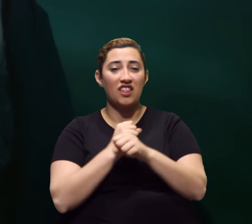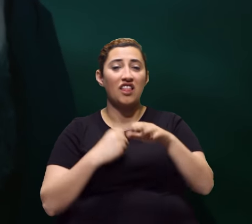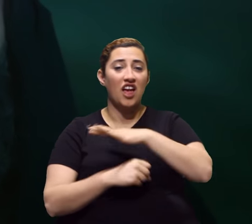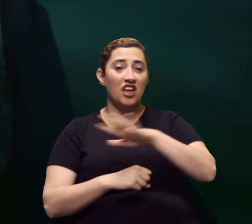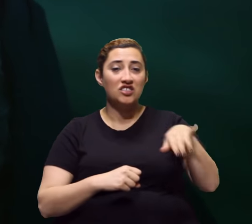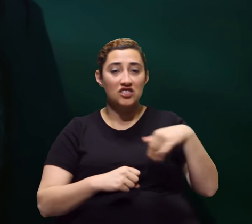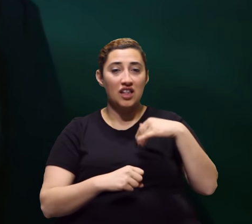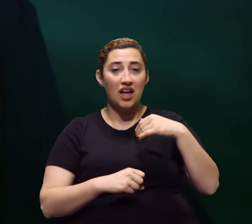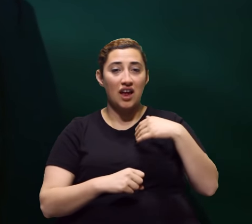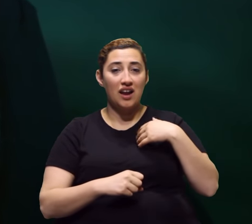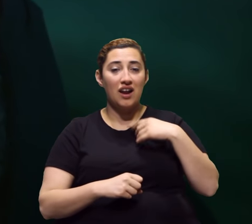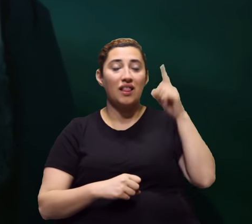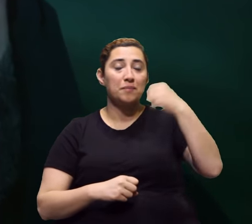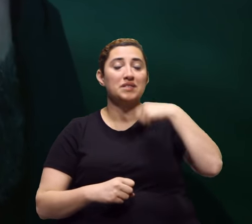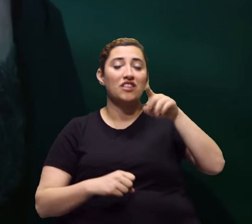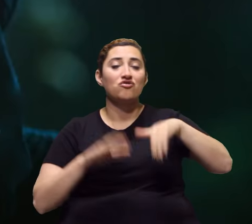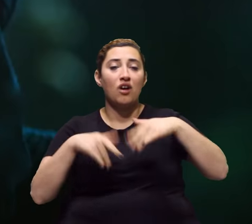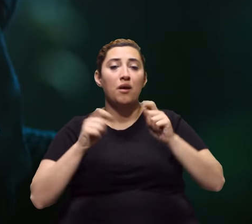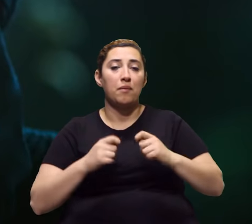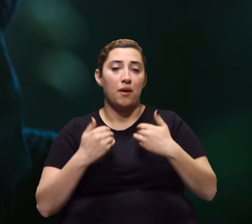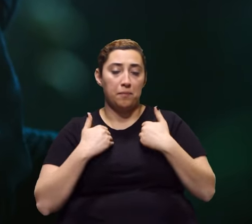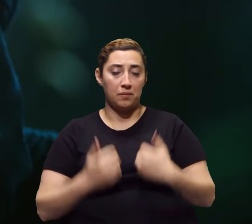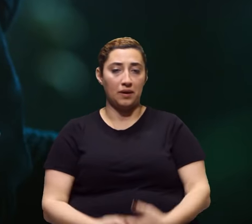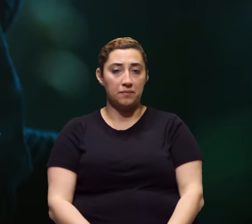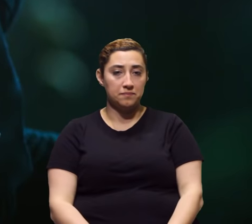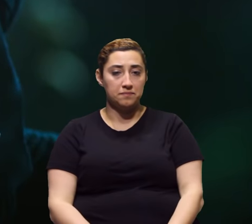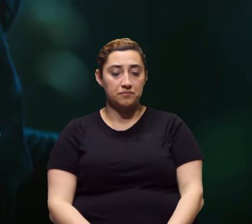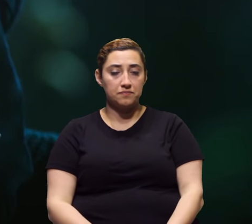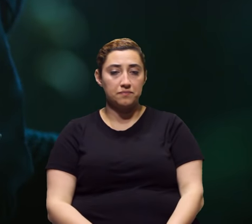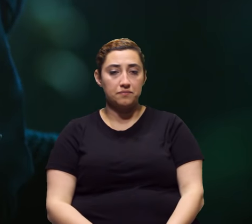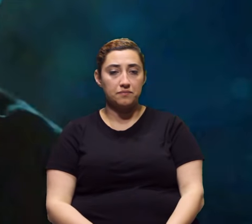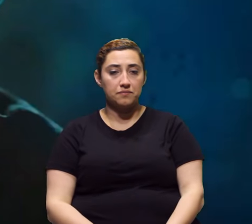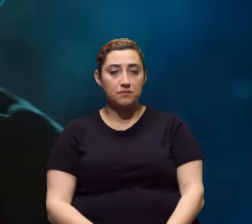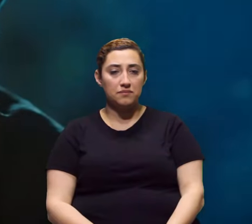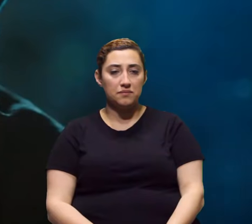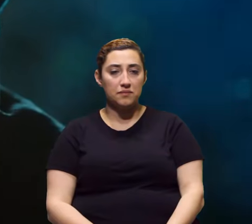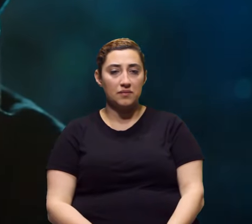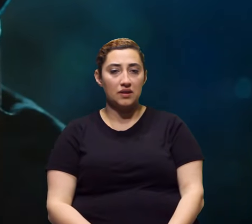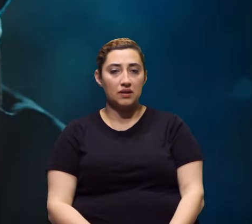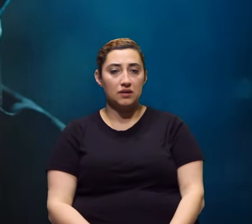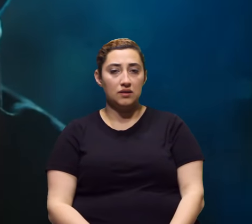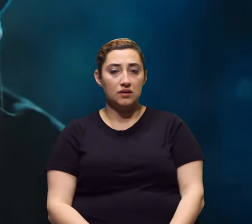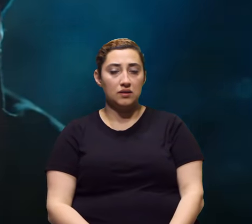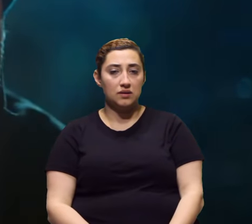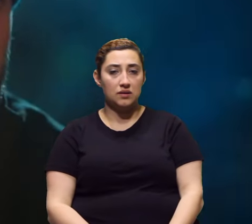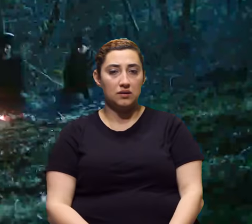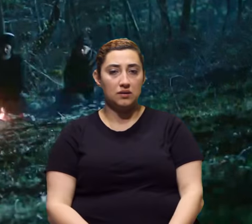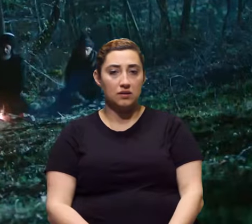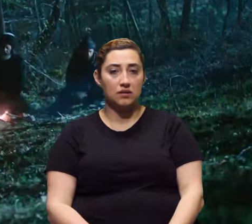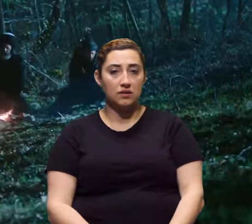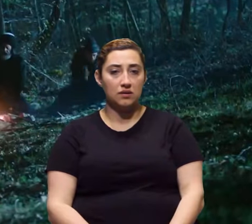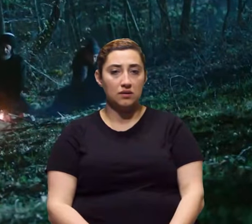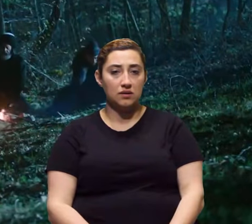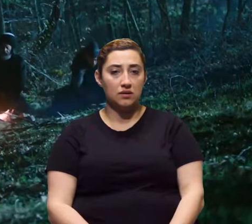taşlar ile çağırayım Mevlam seni. Şeyh zikrinde. Şaşkın şaşkın izleyen Adem ise hebesinden bir şey